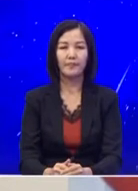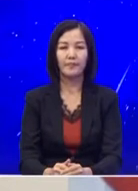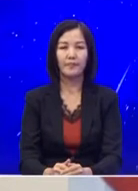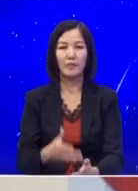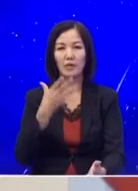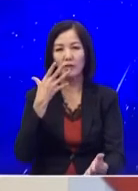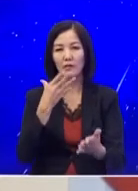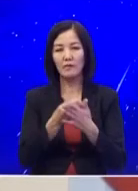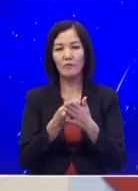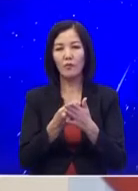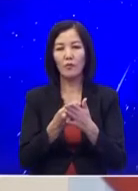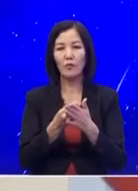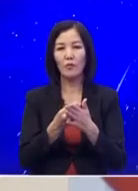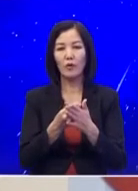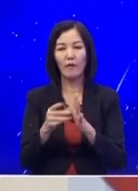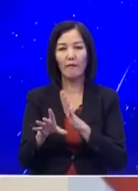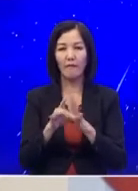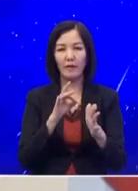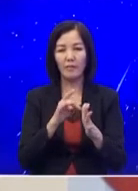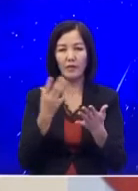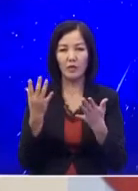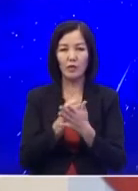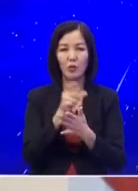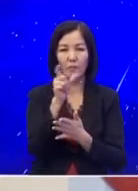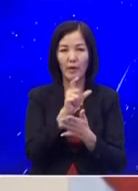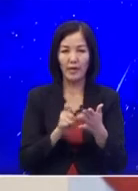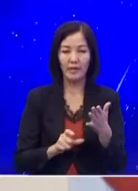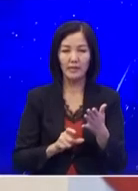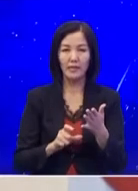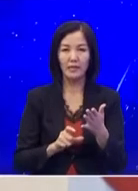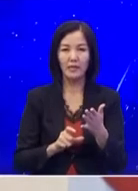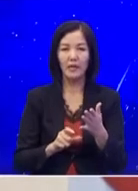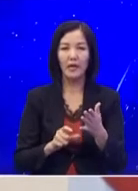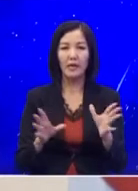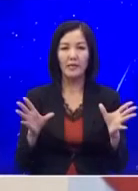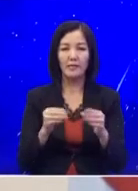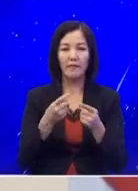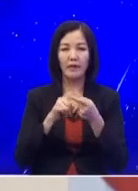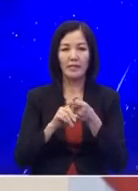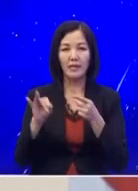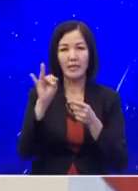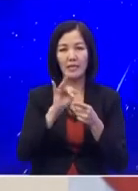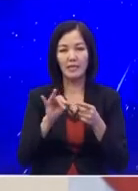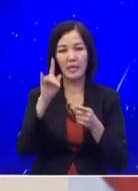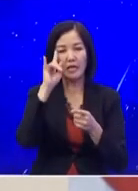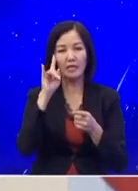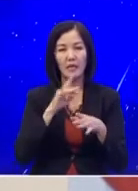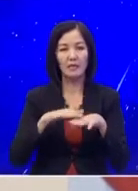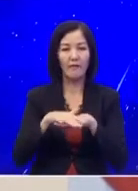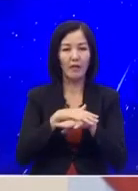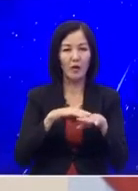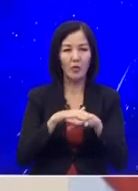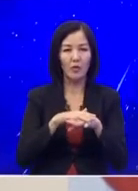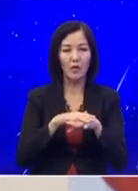Свой нынешний путь наш Айтакын ага нашел в поэзии. Его стихотворения тесно связаны с историческими свершениями казахского народа. Как